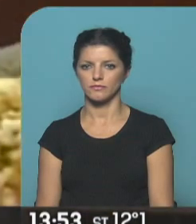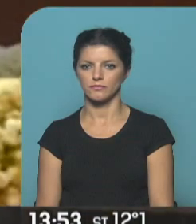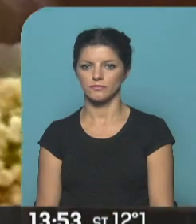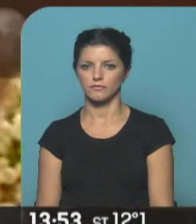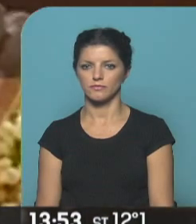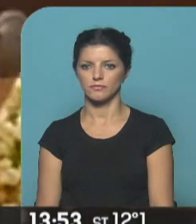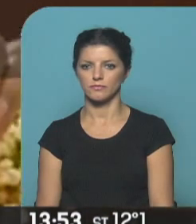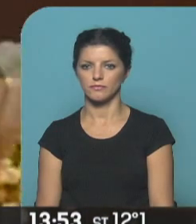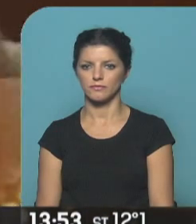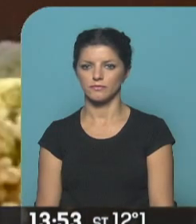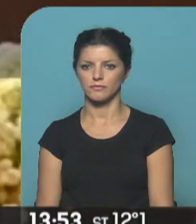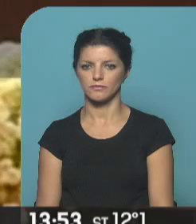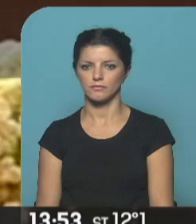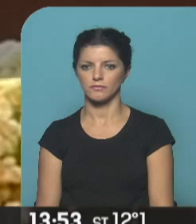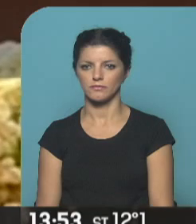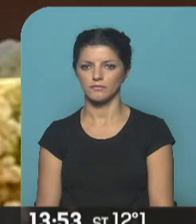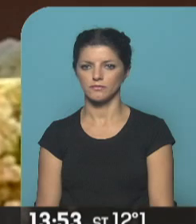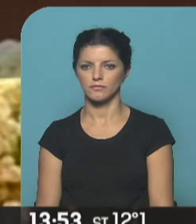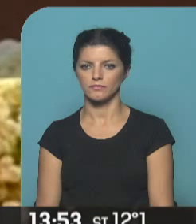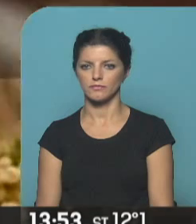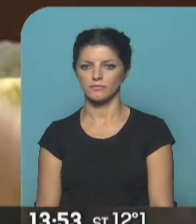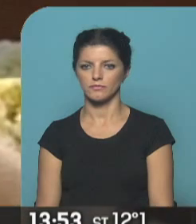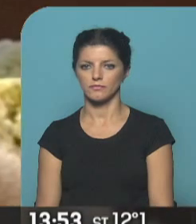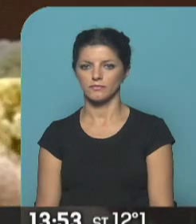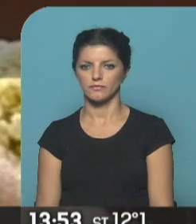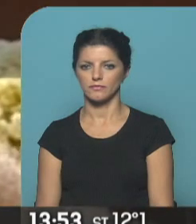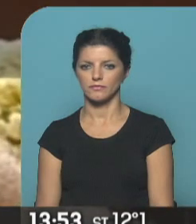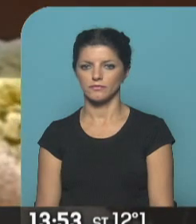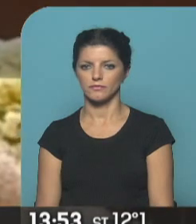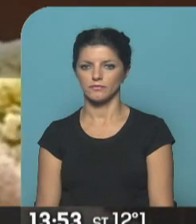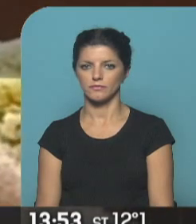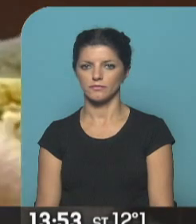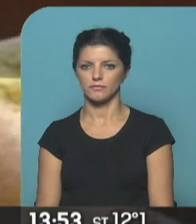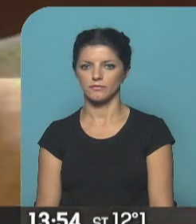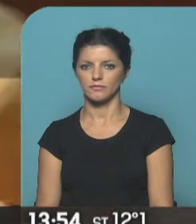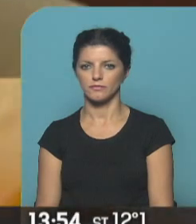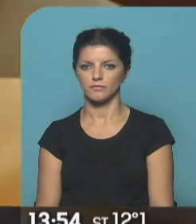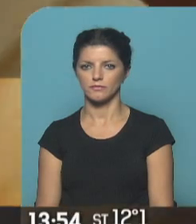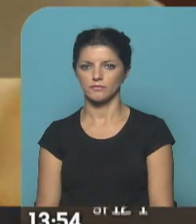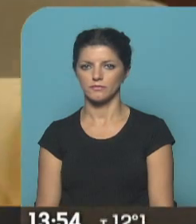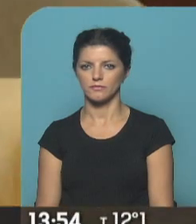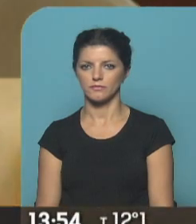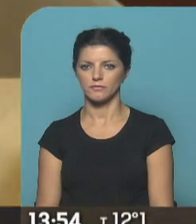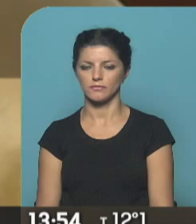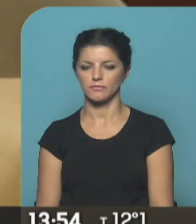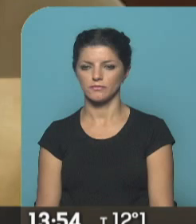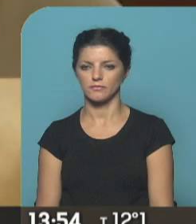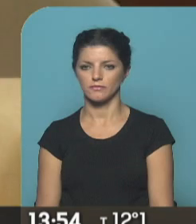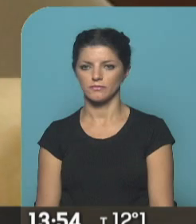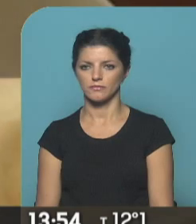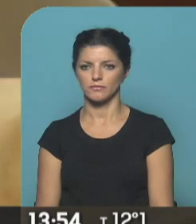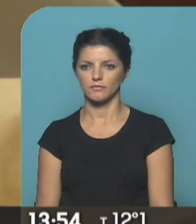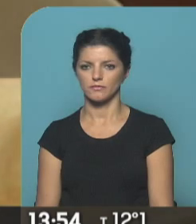कई देश हमें सक्रिय रूप से मदद कर रहे हैं। हवाला का कारोबार हो तो दुनिया हमें जानकारी दे